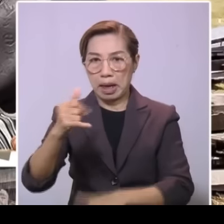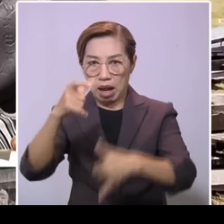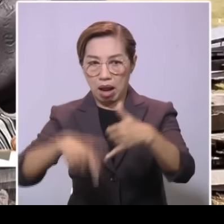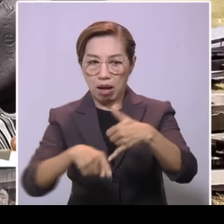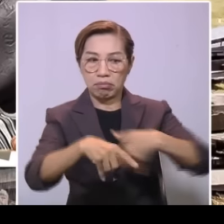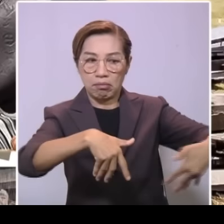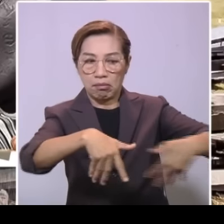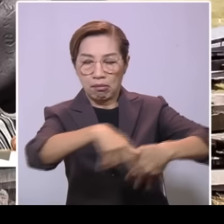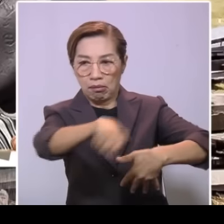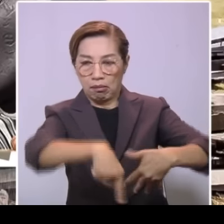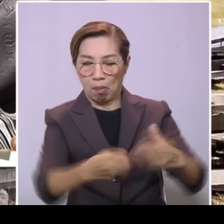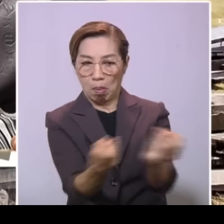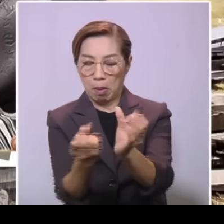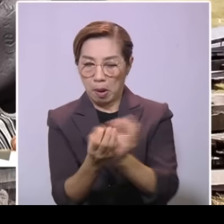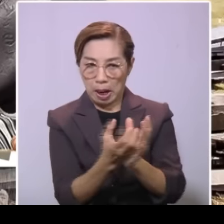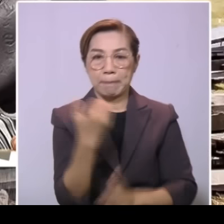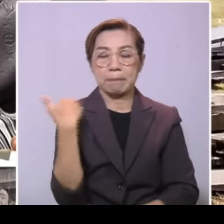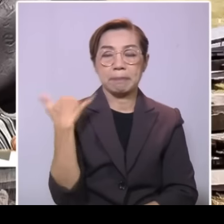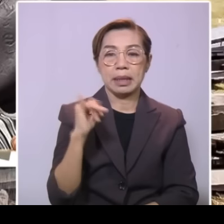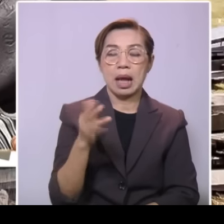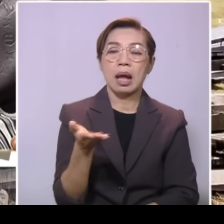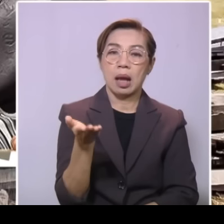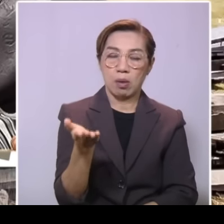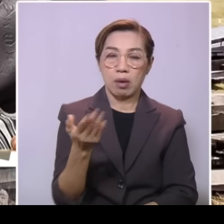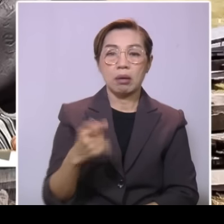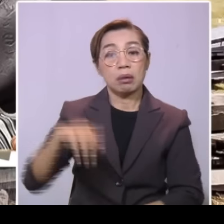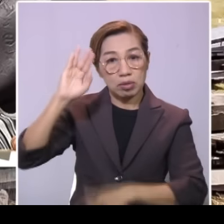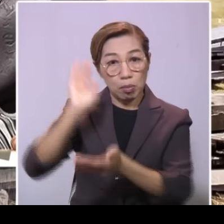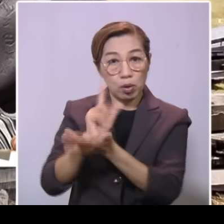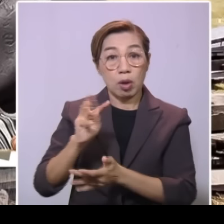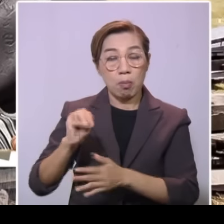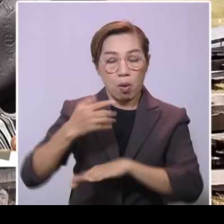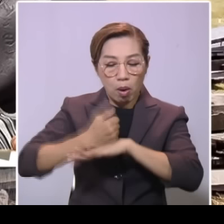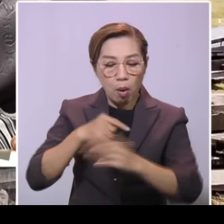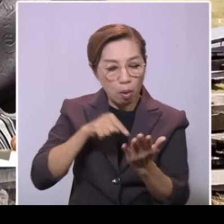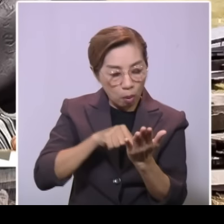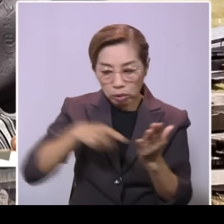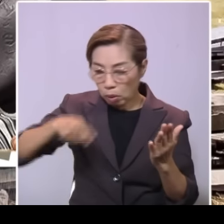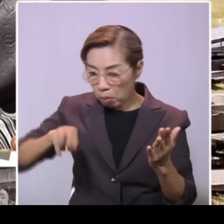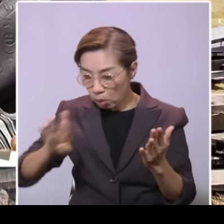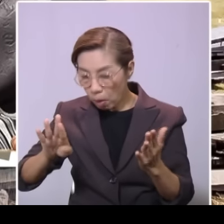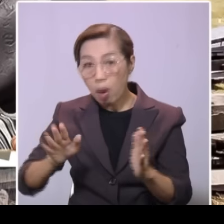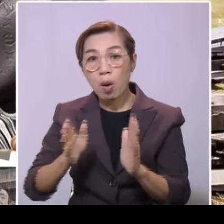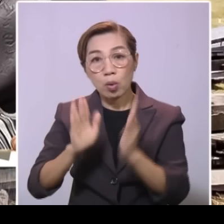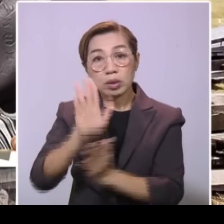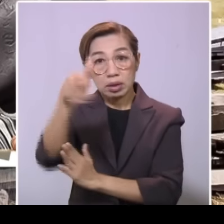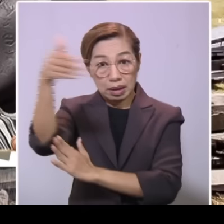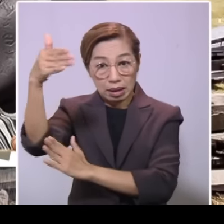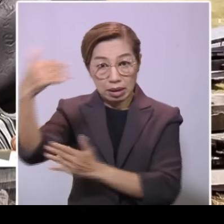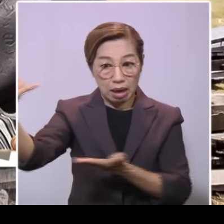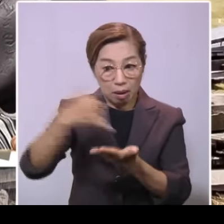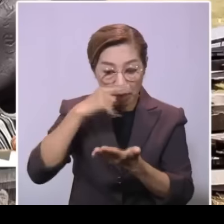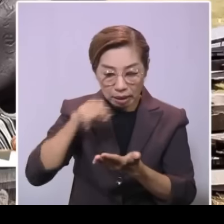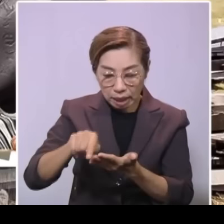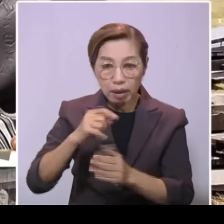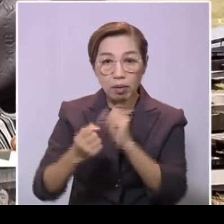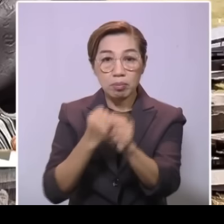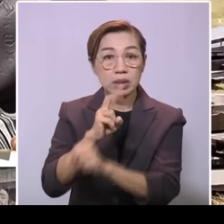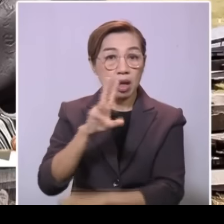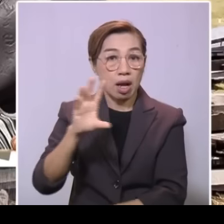ขและความเรียบร้อยของประชาชนก็เข้าตามเงื่อนไขนะฮะพ.ร.บ.คนเข้าเมืองพ.ศ.2522